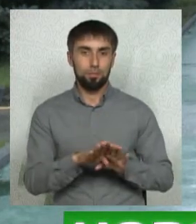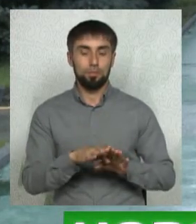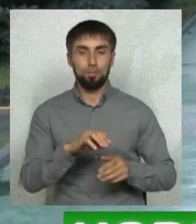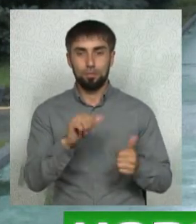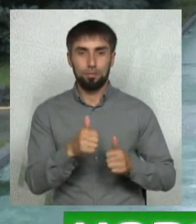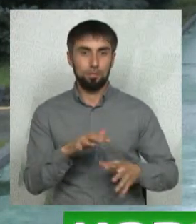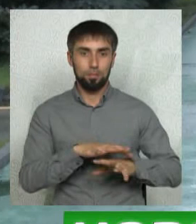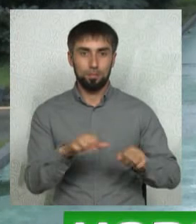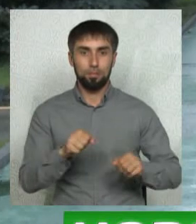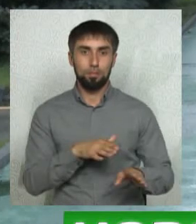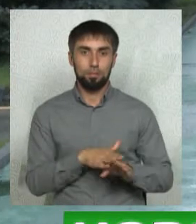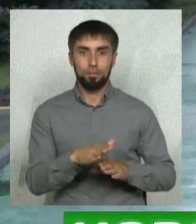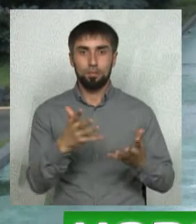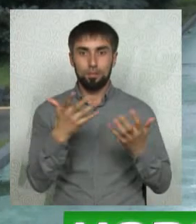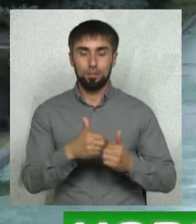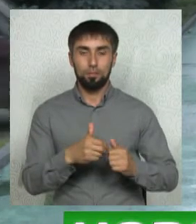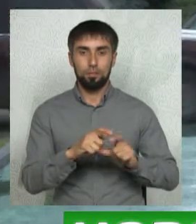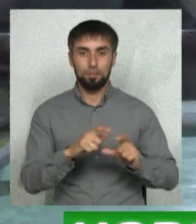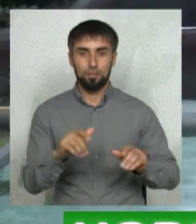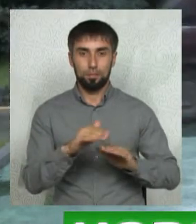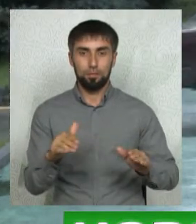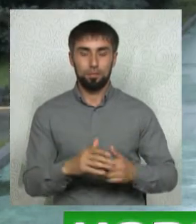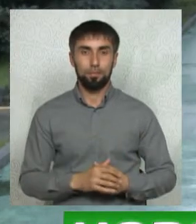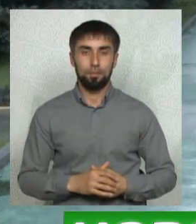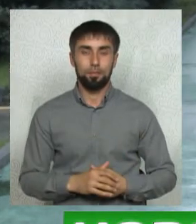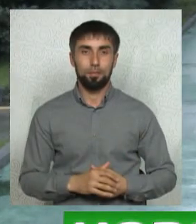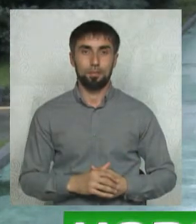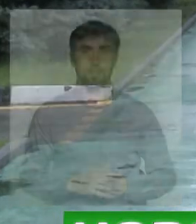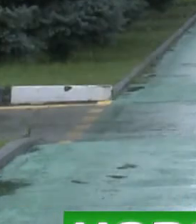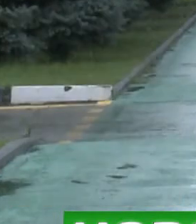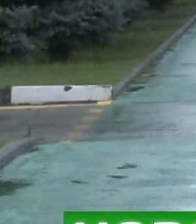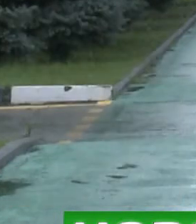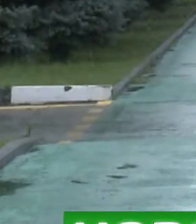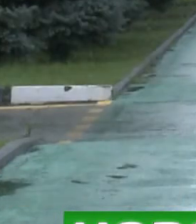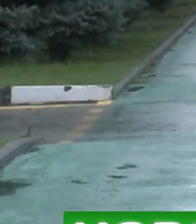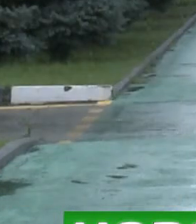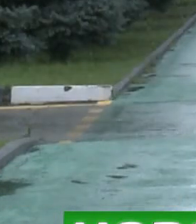образом, охватив максимальное количество школьников. Хава Гайзекова, Магомед Шоухалов, Новости 24.